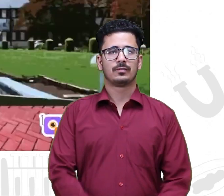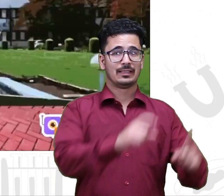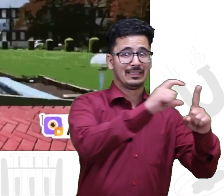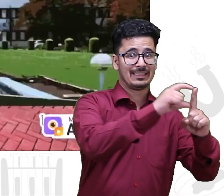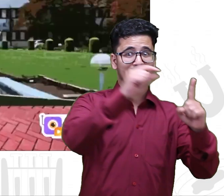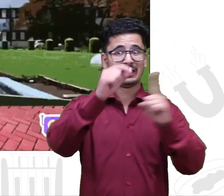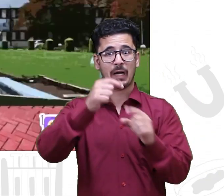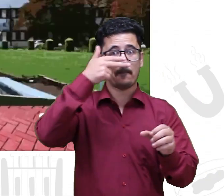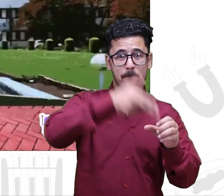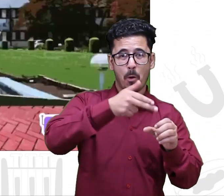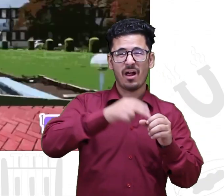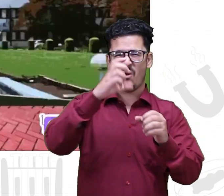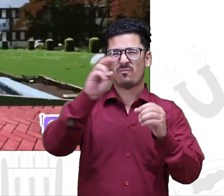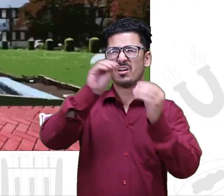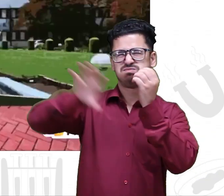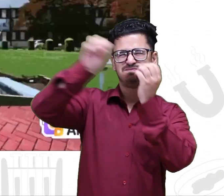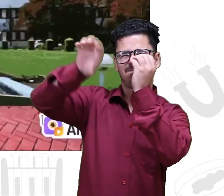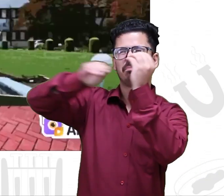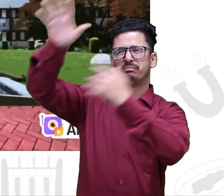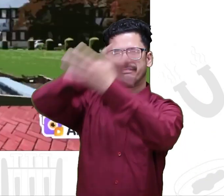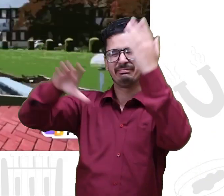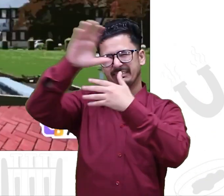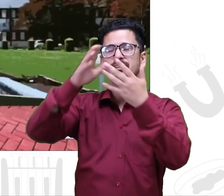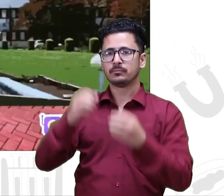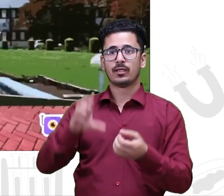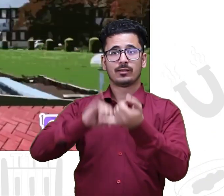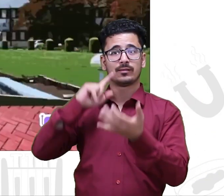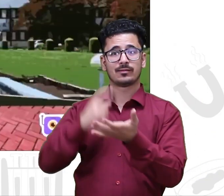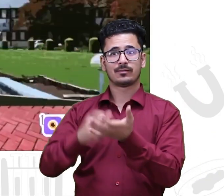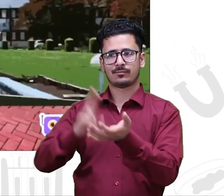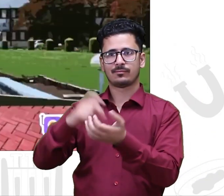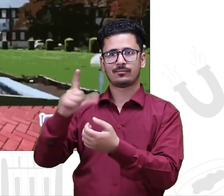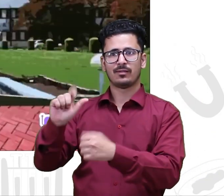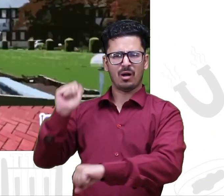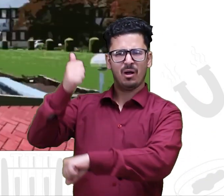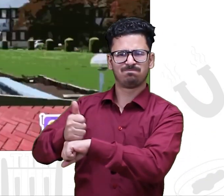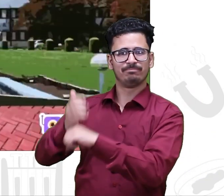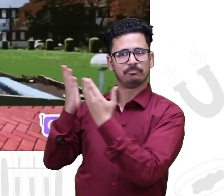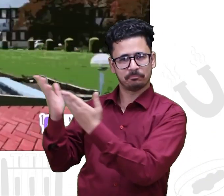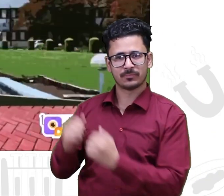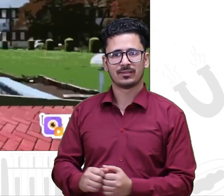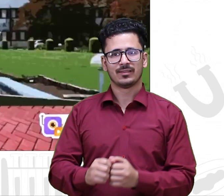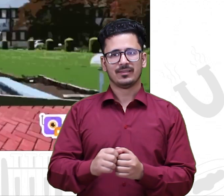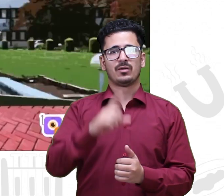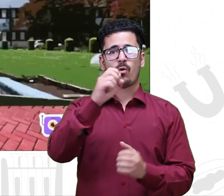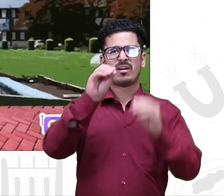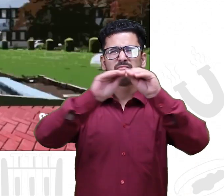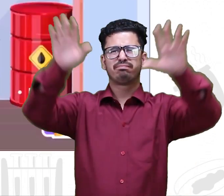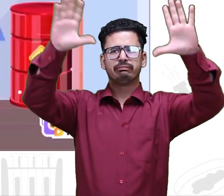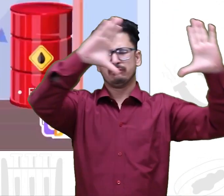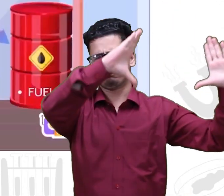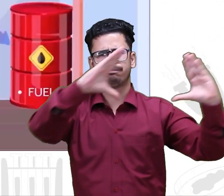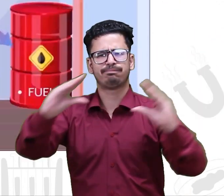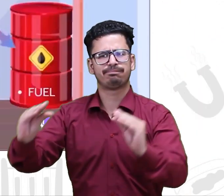पेट्रोल आणि डिझेल आधारित वाहने कार्बन उत्सर्जन आणि प्रदूषण करतात. CSIR आणि NCL,